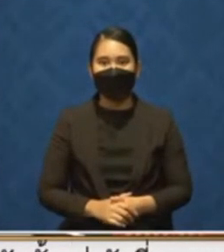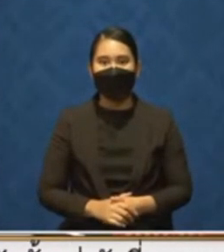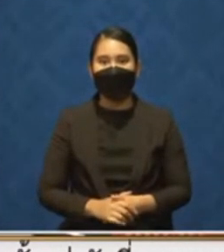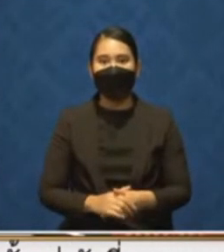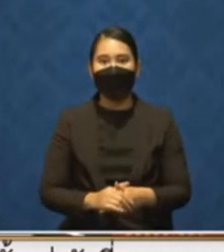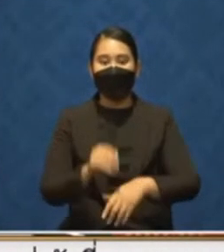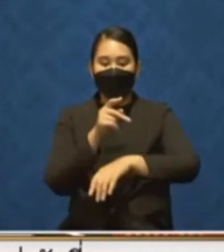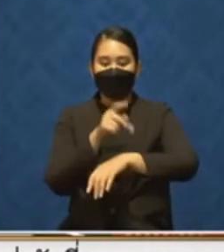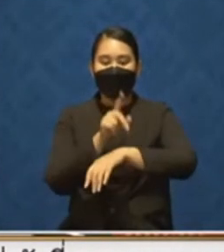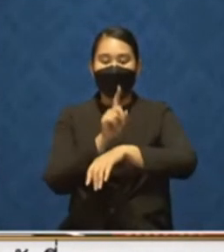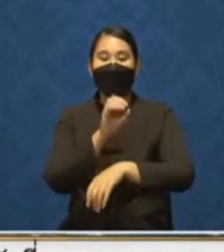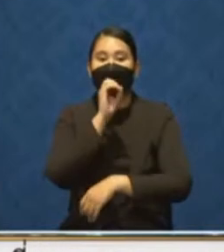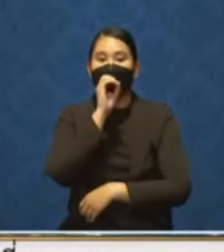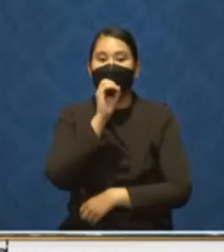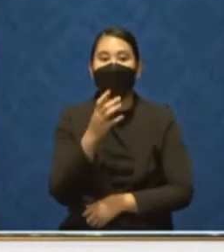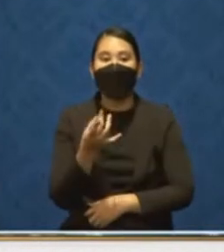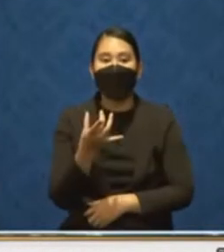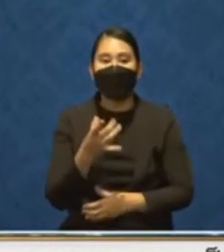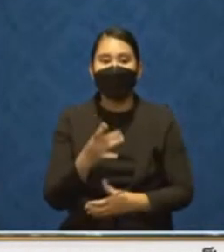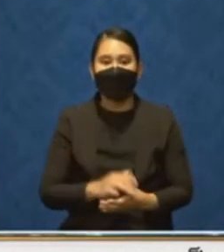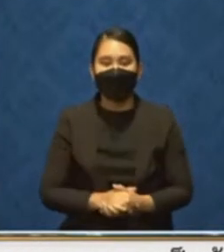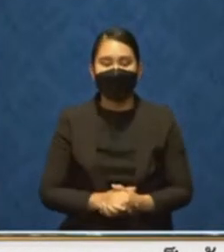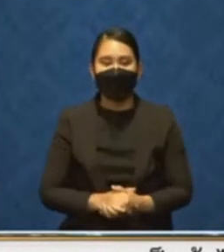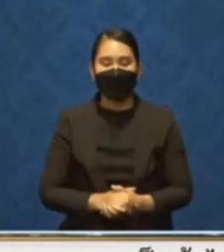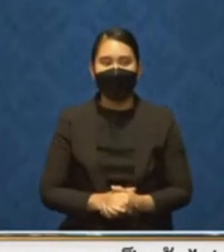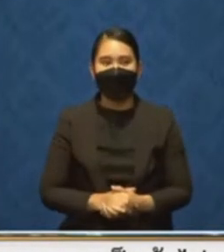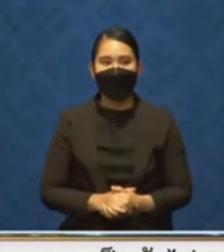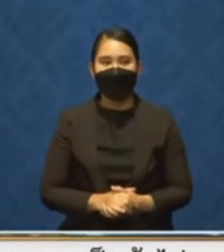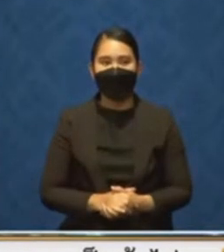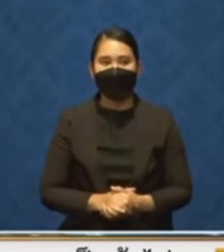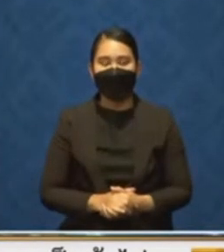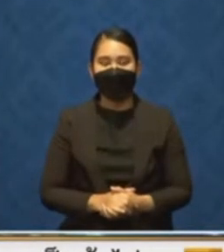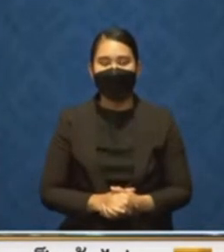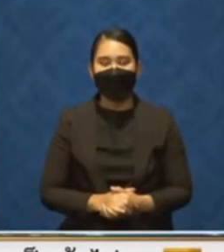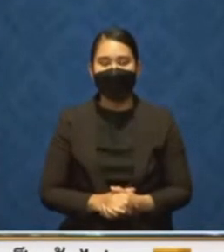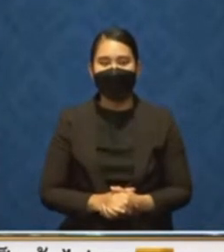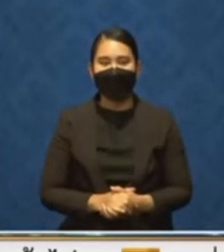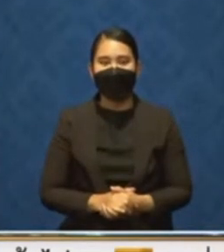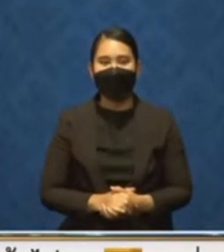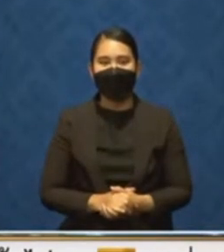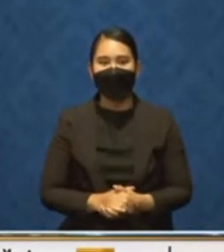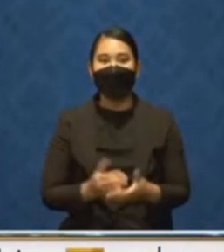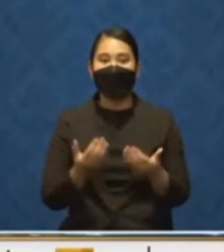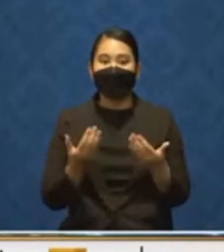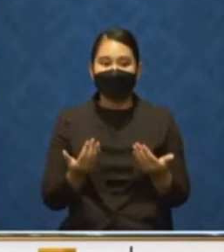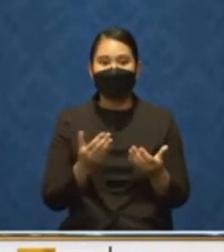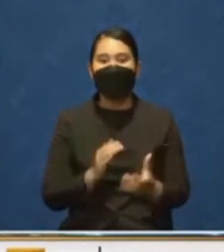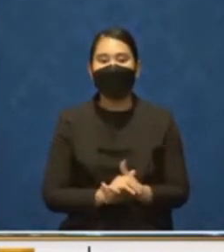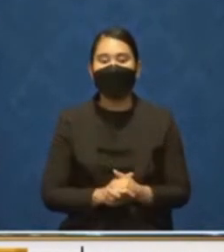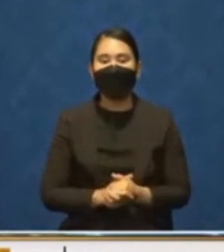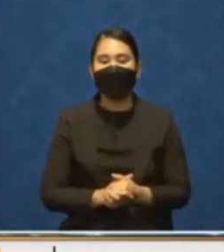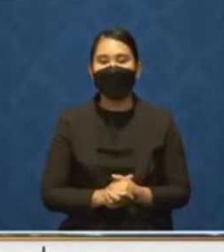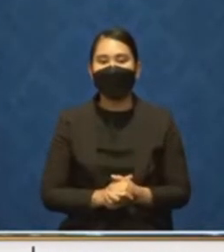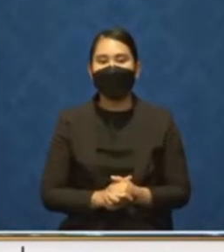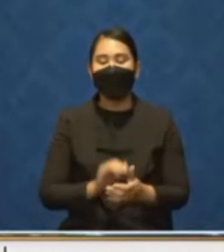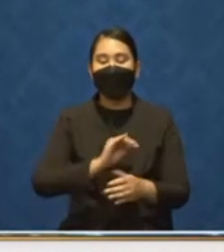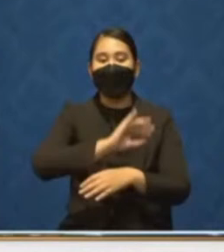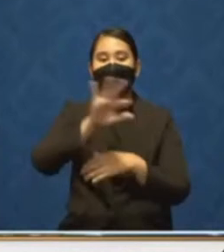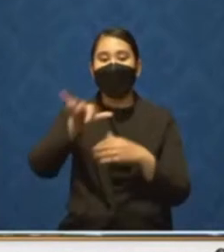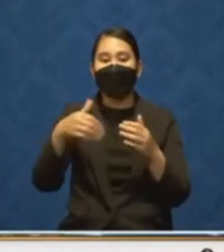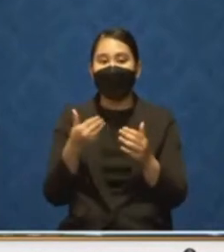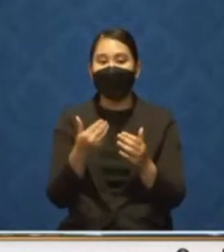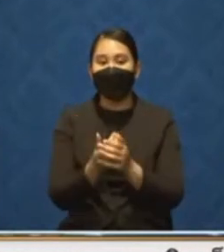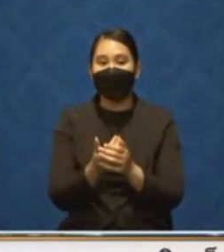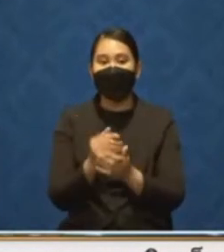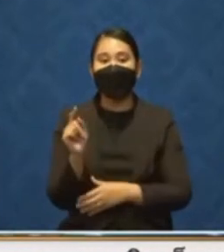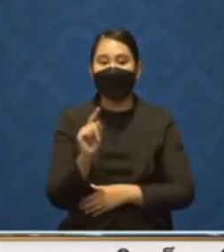ว่าท่านทั้งในรถทะเลบอกว่าทั้งหมดแล้วนี่ไม่ใช่เป็นแกน